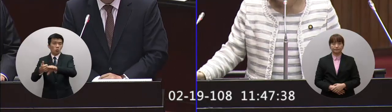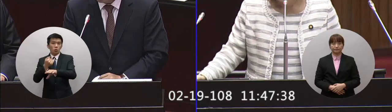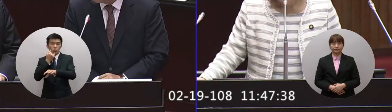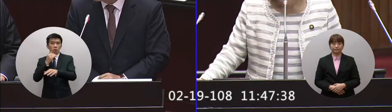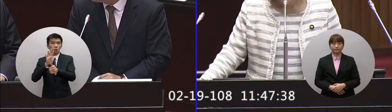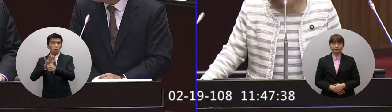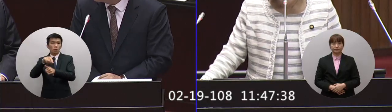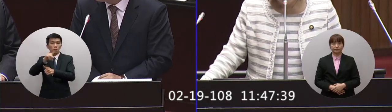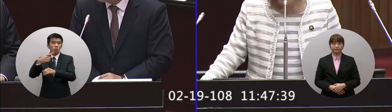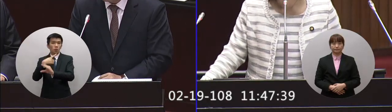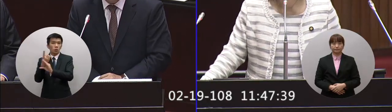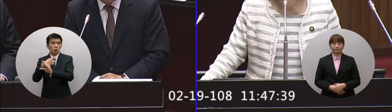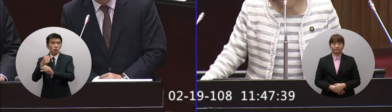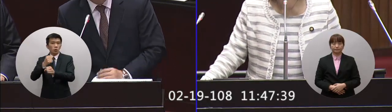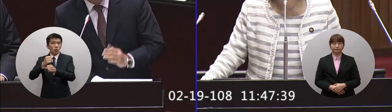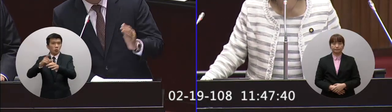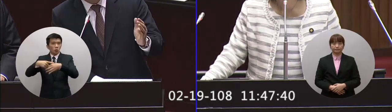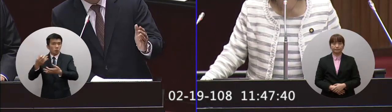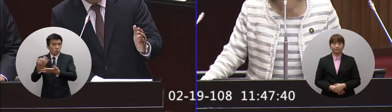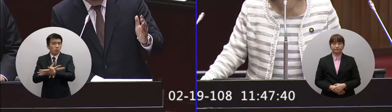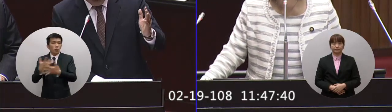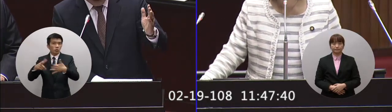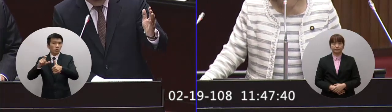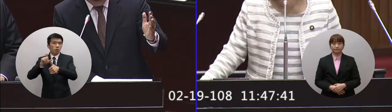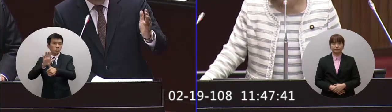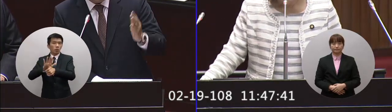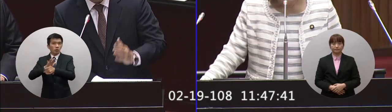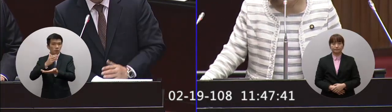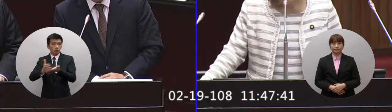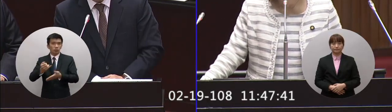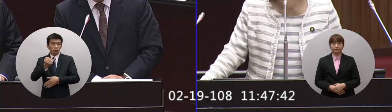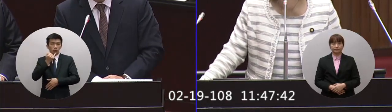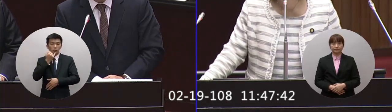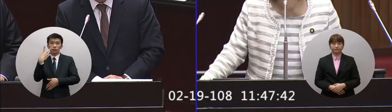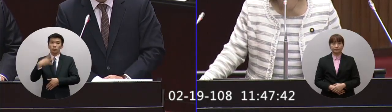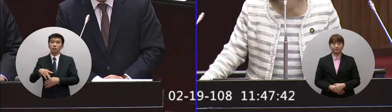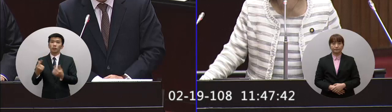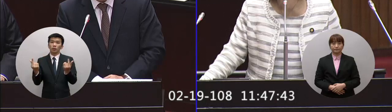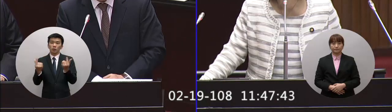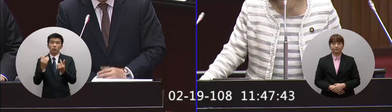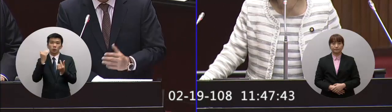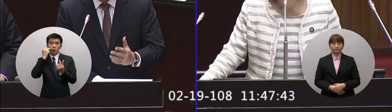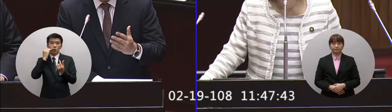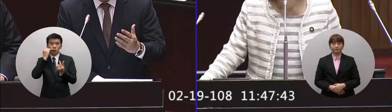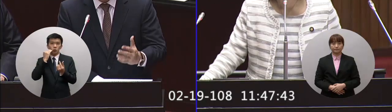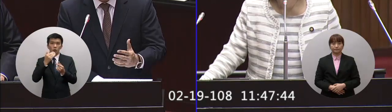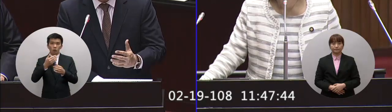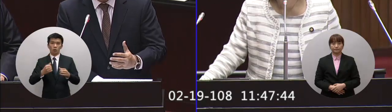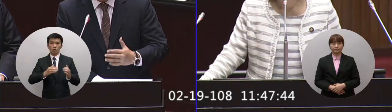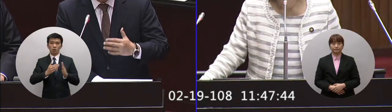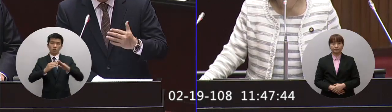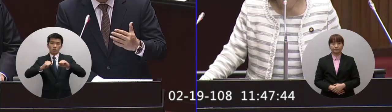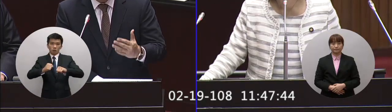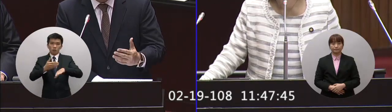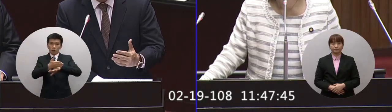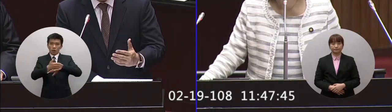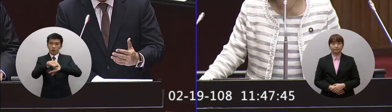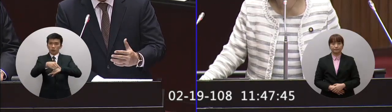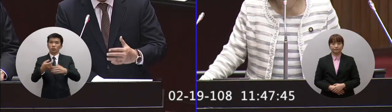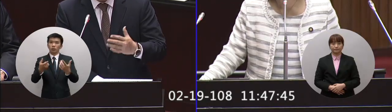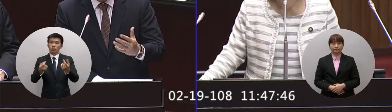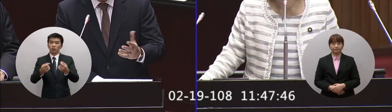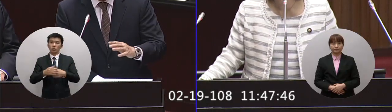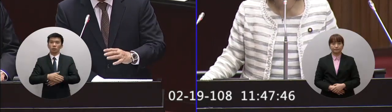程车就业的问题。所以综合各方面这一个包括护康巴士，其实我们也是鼓励地